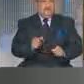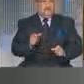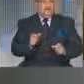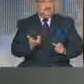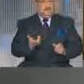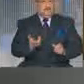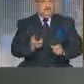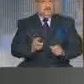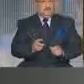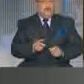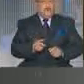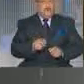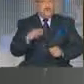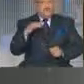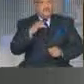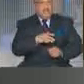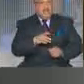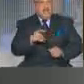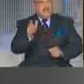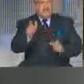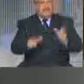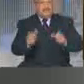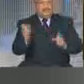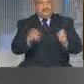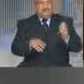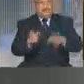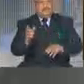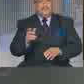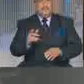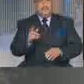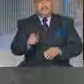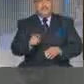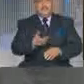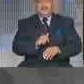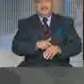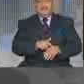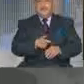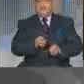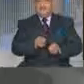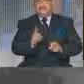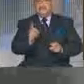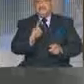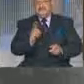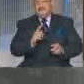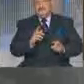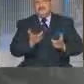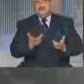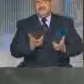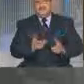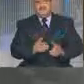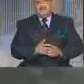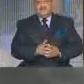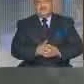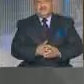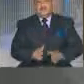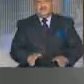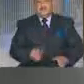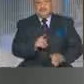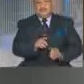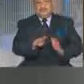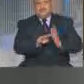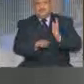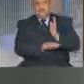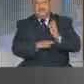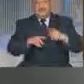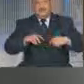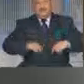بيت الكوزينة يعني يبعد على الساس، إذا ثم مخاطر حديق حقيقة محدقة بالأهالي تاعنا. المنطقة هذه يمكن أن